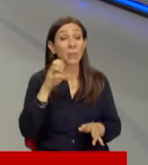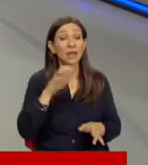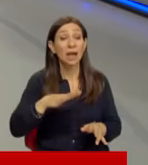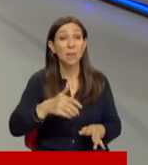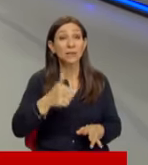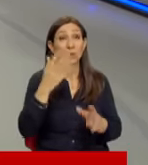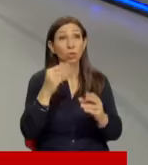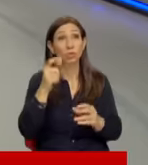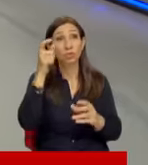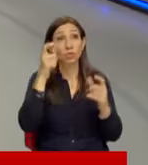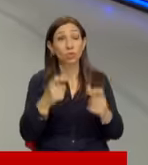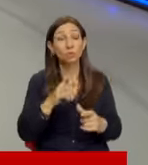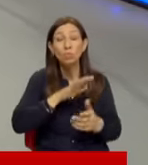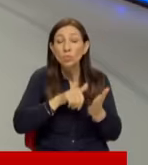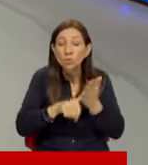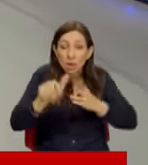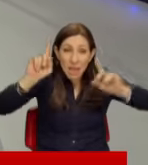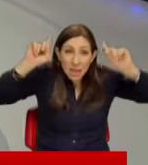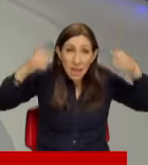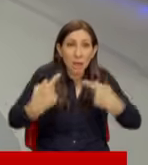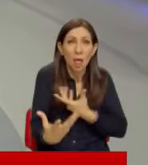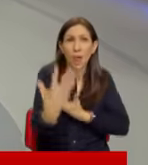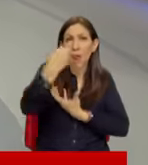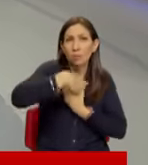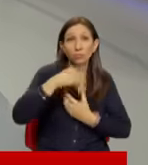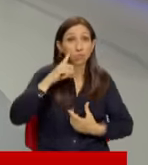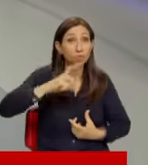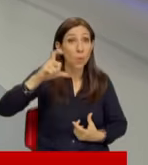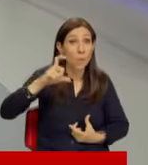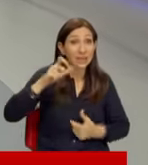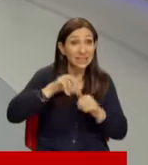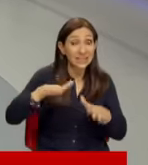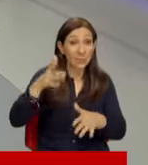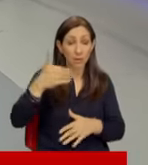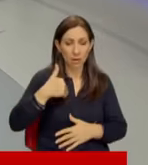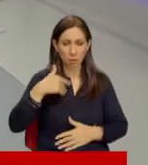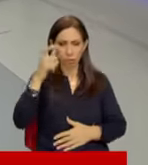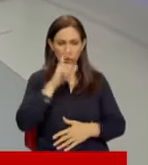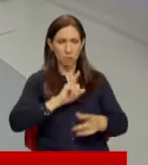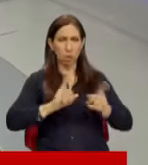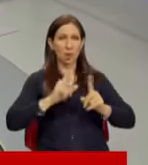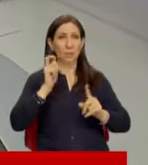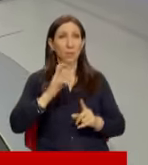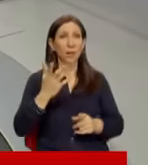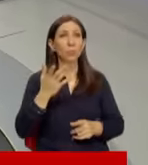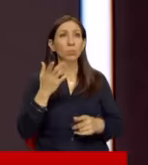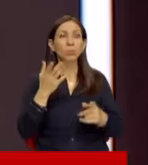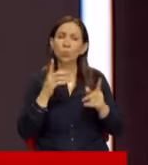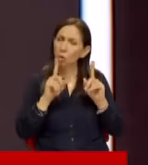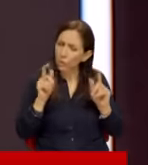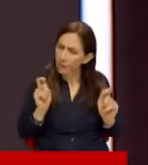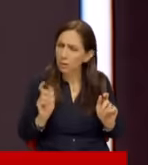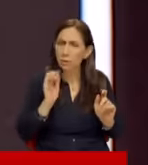genel başkanı olarak bu memleketin bütün yetkileriyle donatılmış bir cumhurbaşkanlığı sisteminde ben bu ülkeyi yönetirim diyorsunuz. Meşrudur, yönetim,